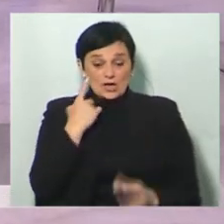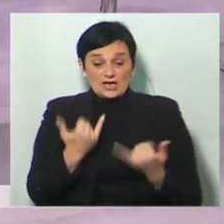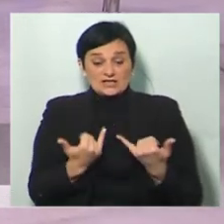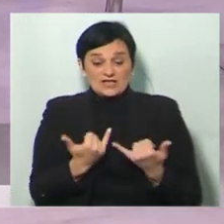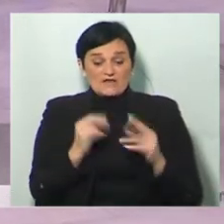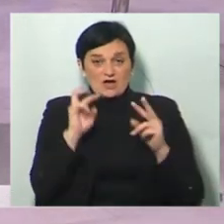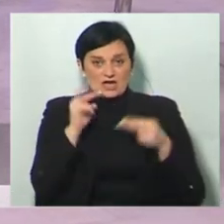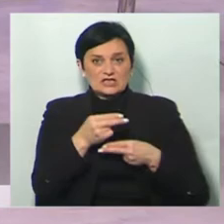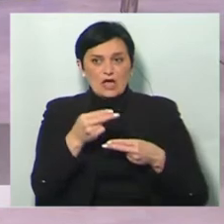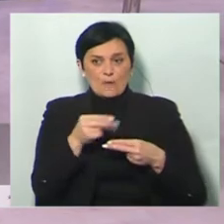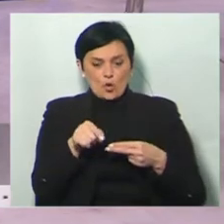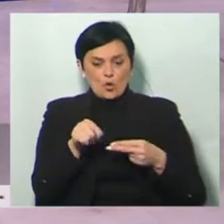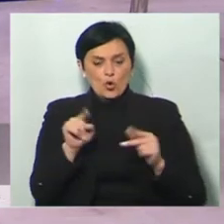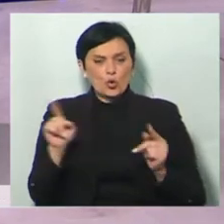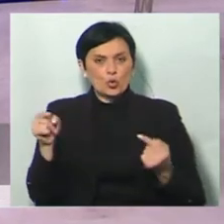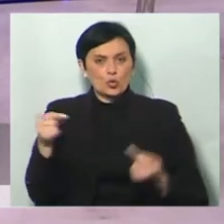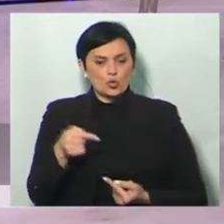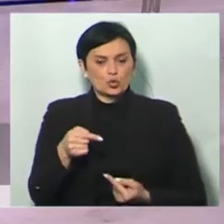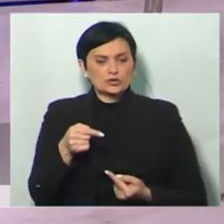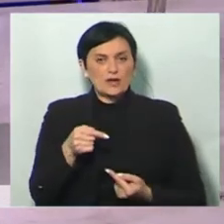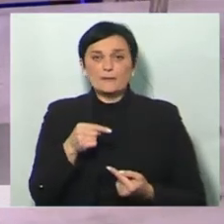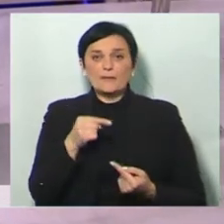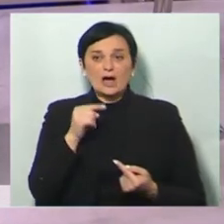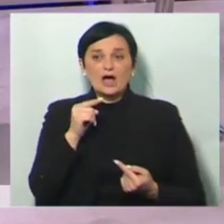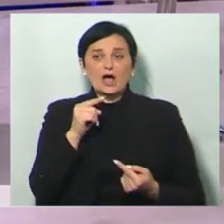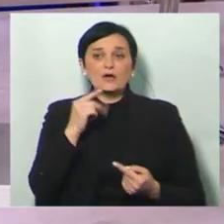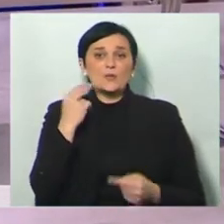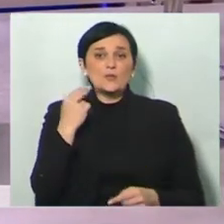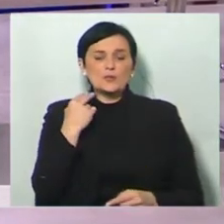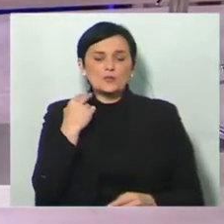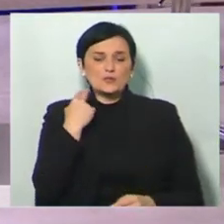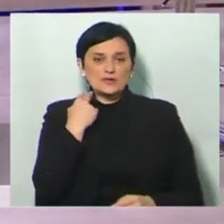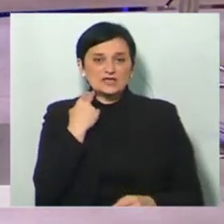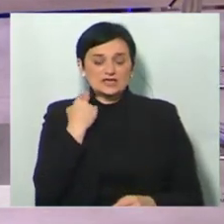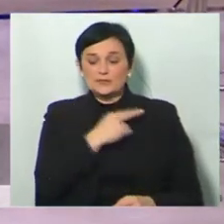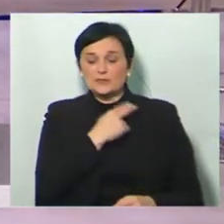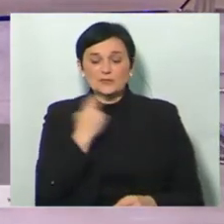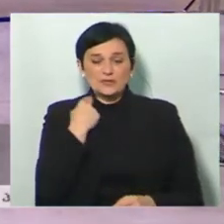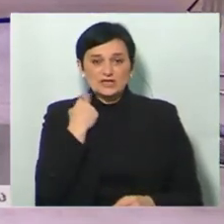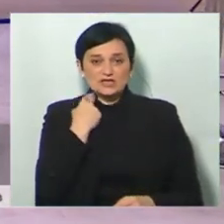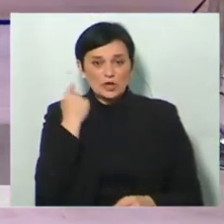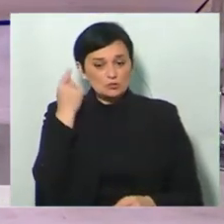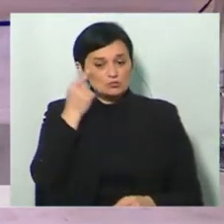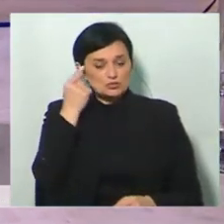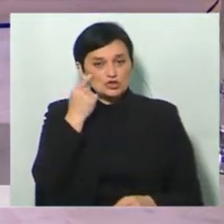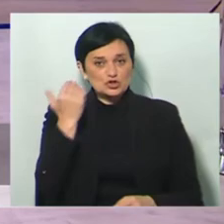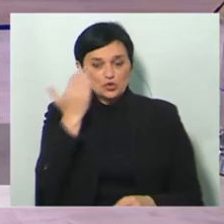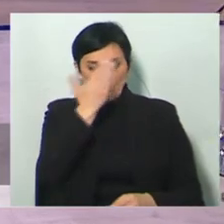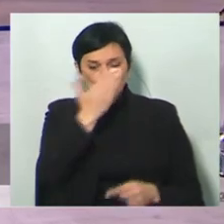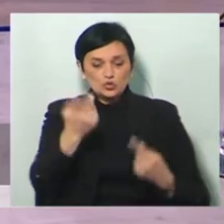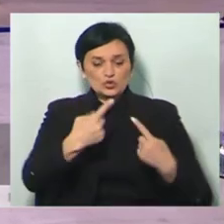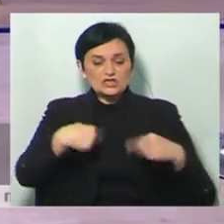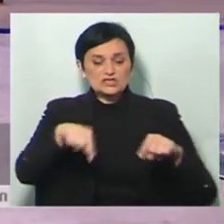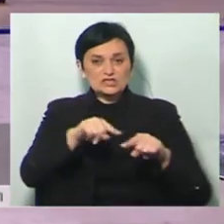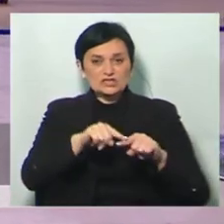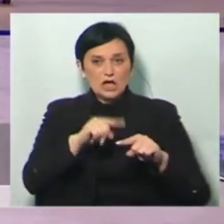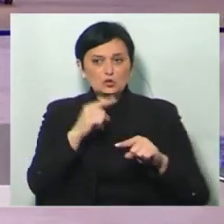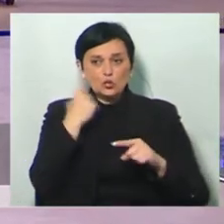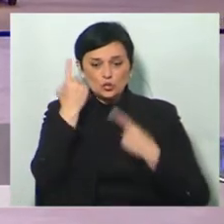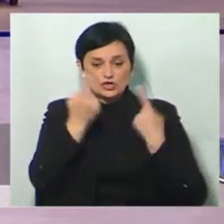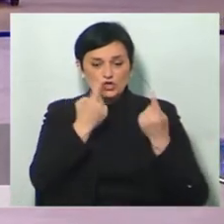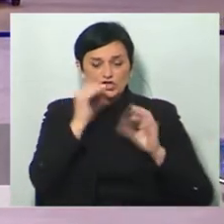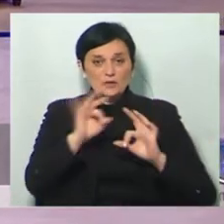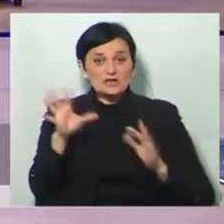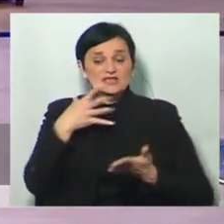დღევანდელ თემას ძალიან უხდება. Ინფორმაცია უკავშირდება ბრიტანეთის ფსიქოლოგთა საზოგადოების მიერ გამოქვეყნებულ ინფორმაციას